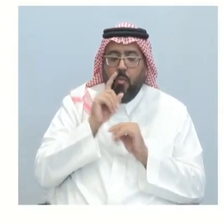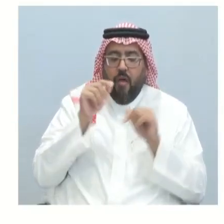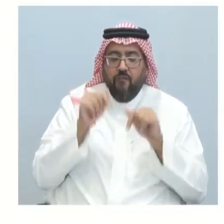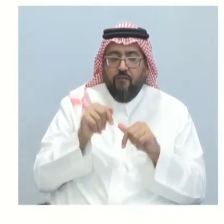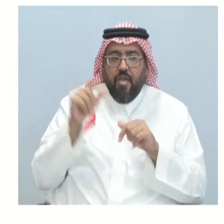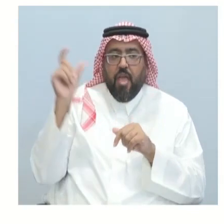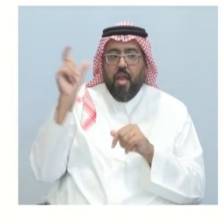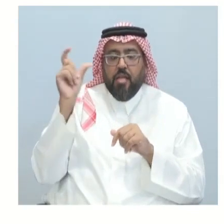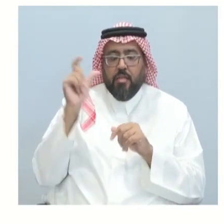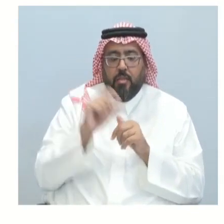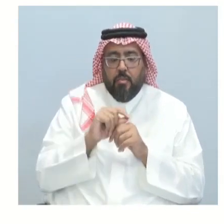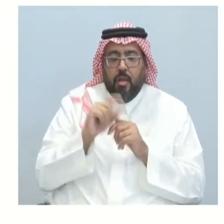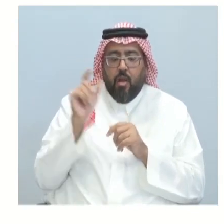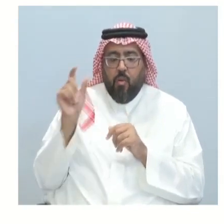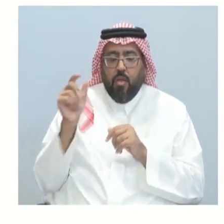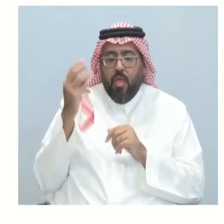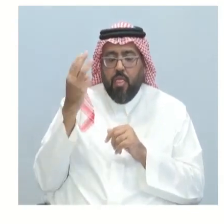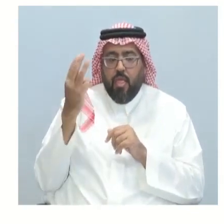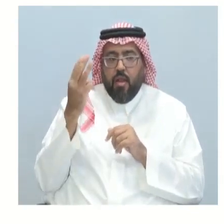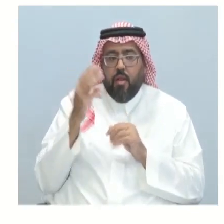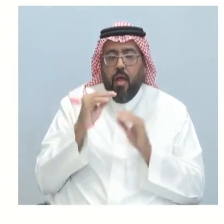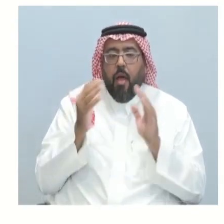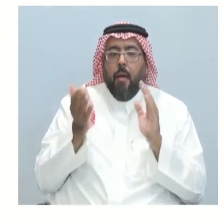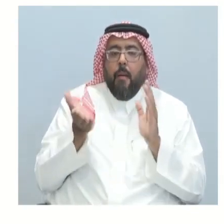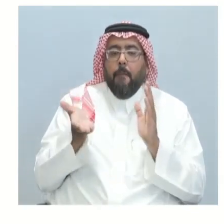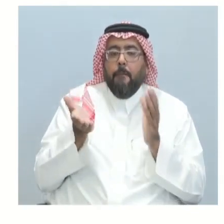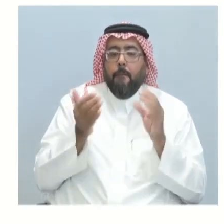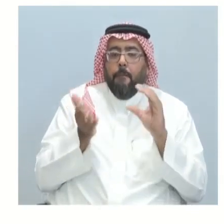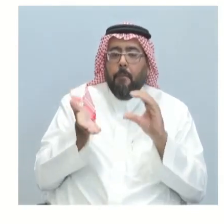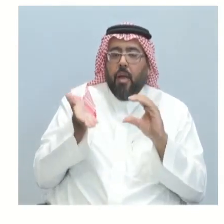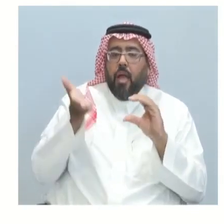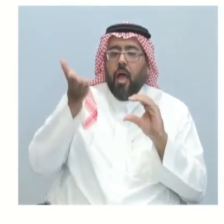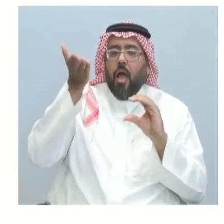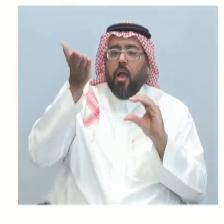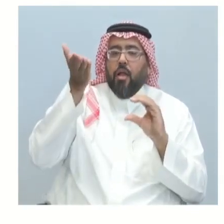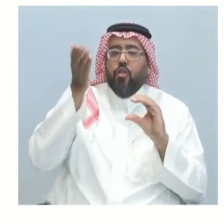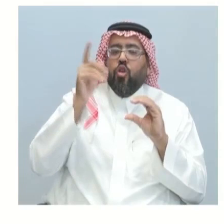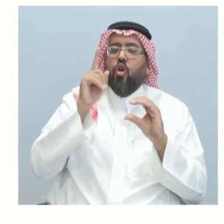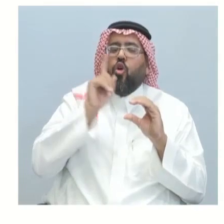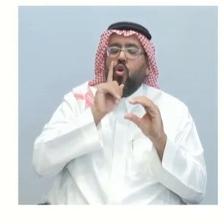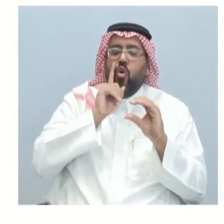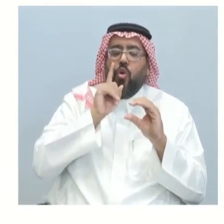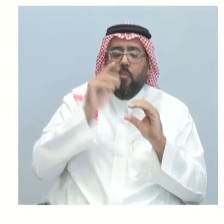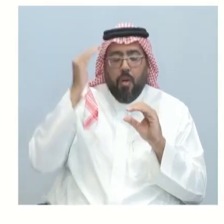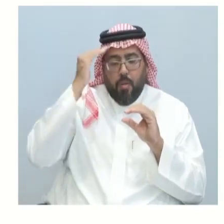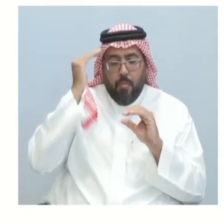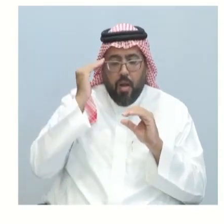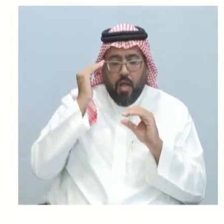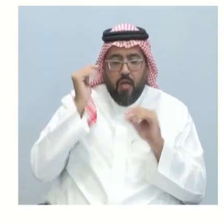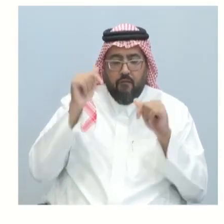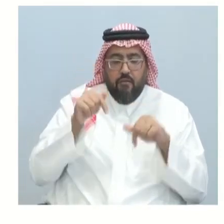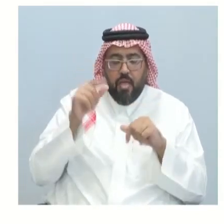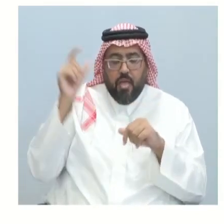بشكل عام فهي الوحده الثالثه والتي جاءت بعنوان مكانه المراه في